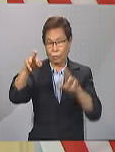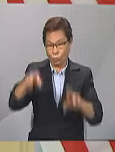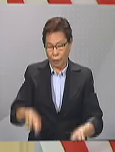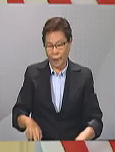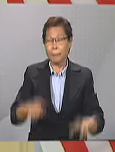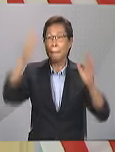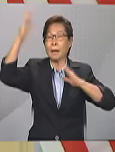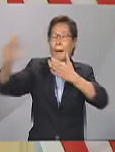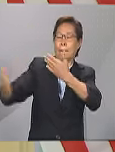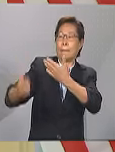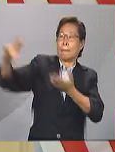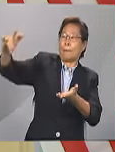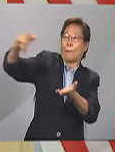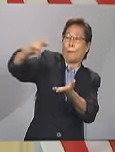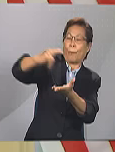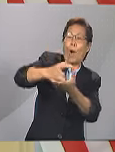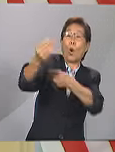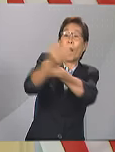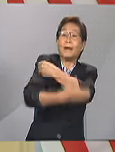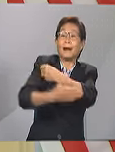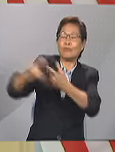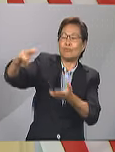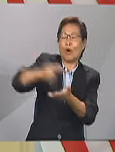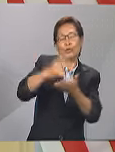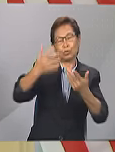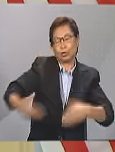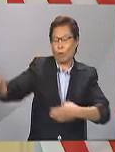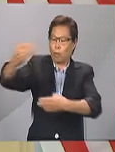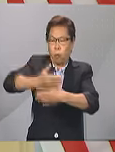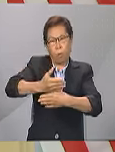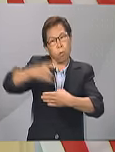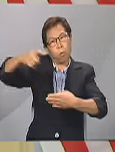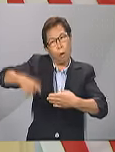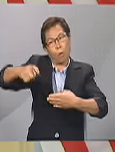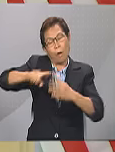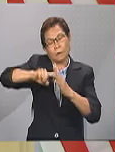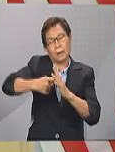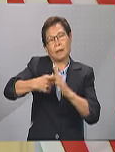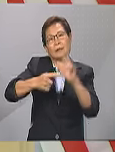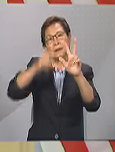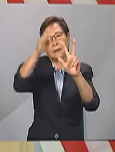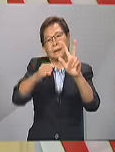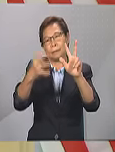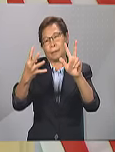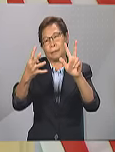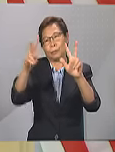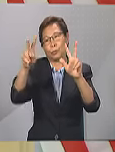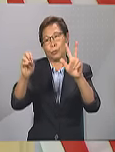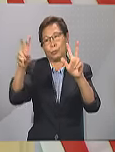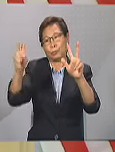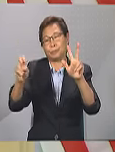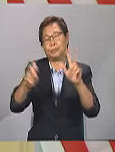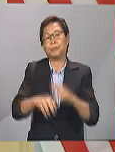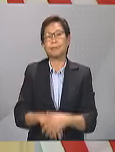Indonesia yang pulang dari luar negara telah pundi korentin share wajib sejak tiga Apple 20